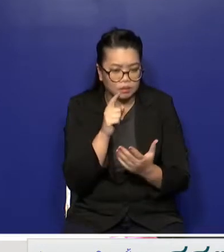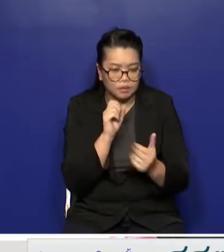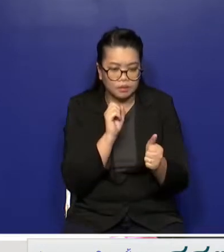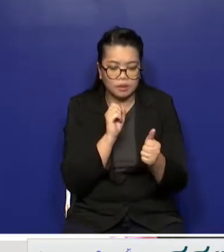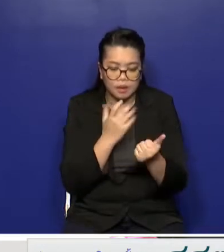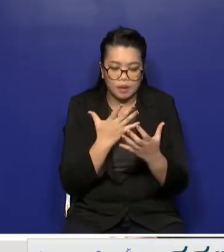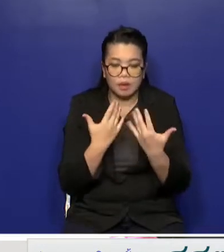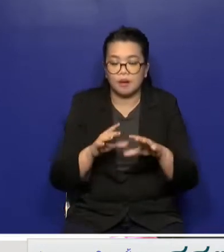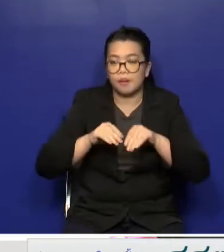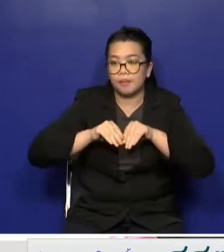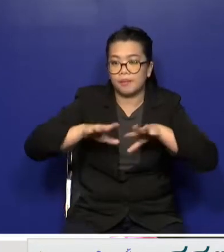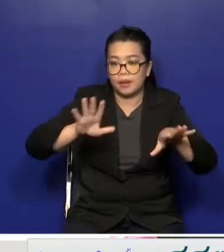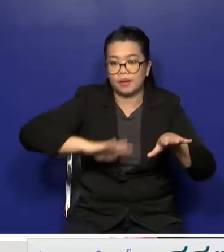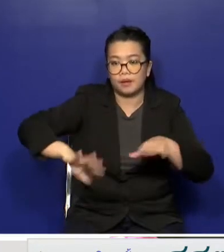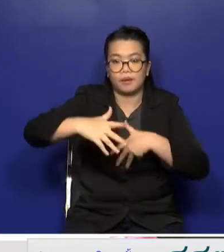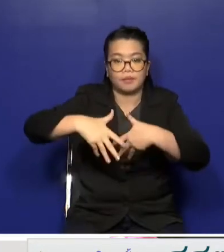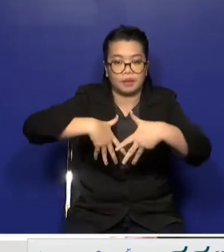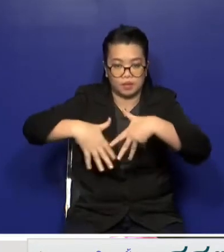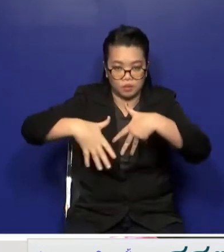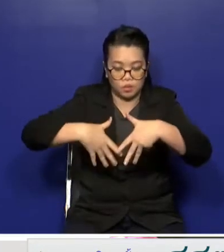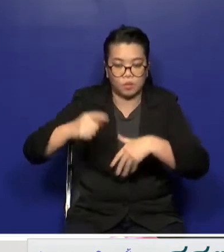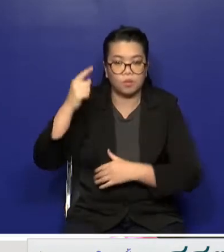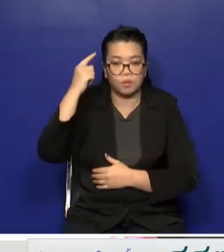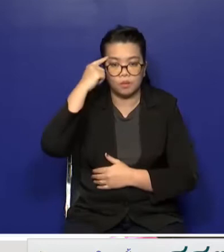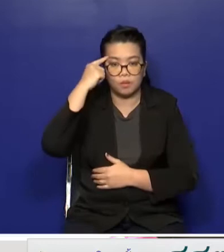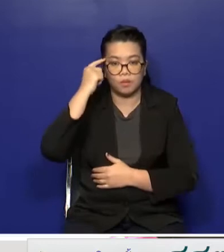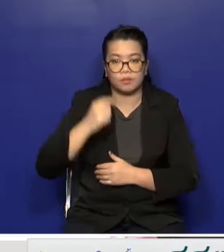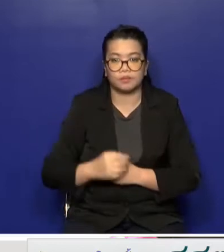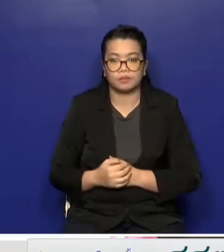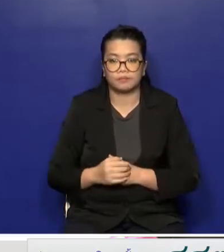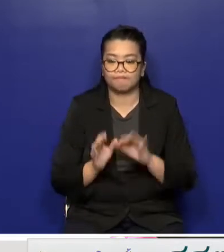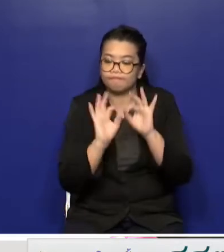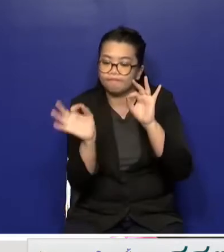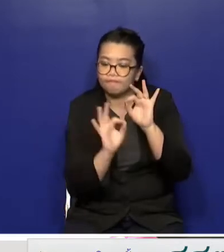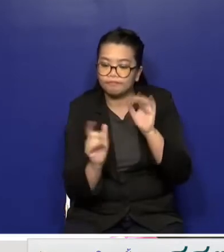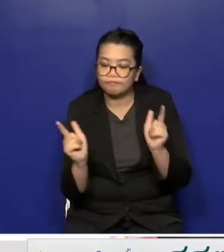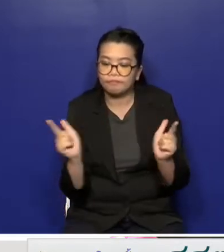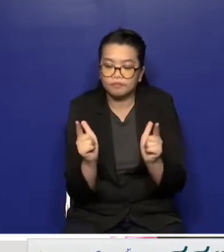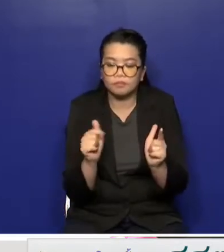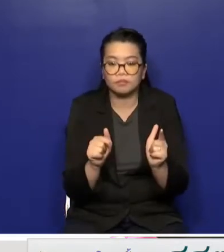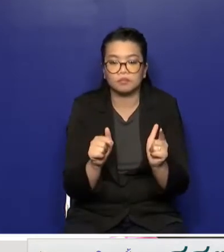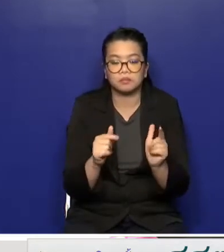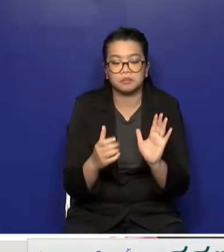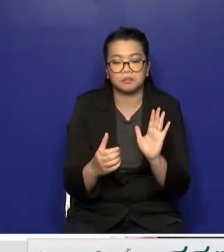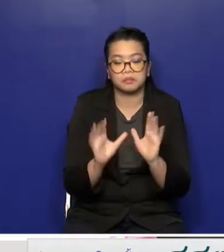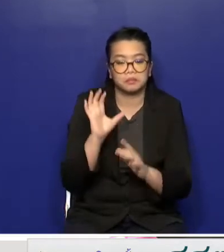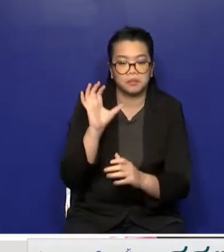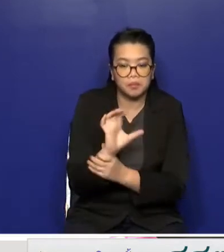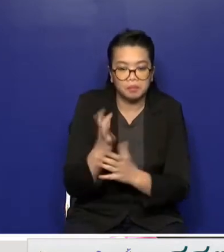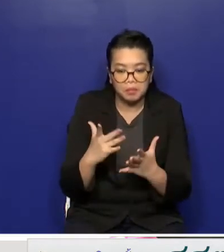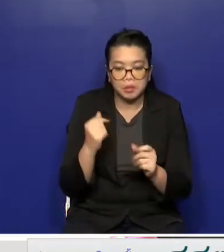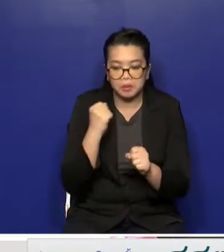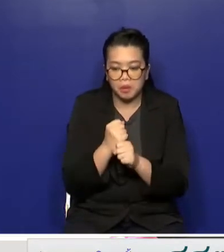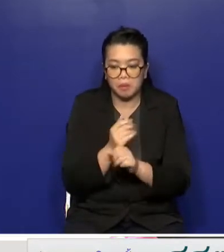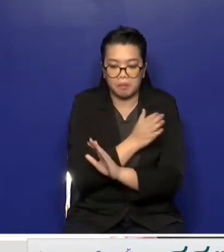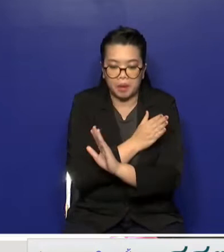และเผยแพร่ให้ประชาชนรบทาบเป็การทวไปเขีนแคนี้ครับไม่มีบทบังหยดใๆบังคับวาจะต้องทำภ